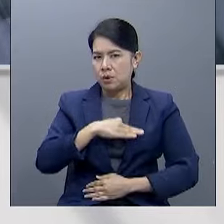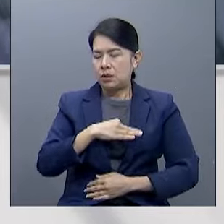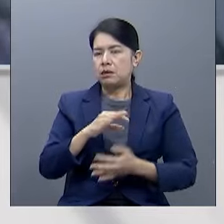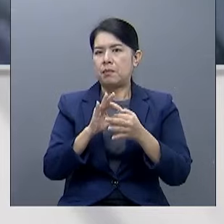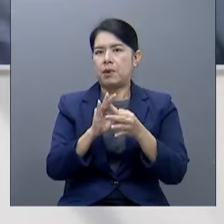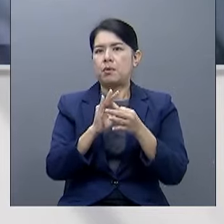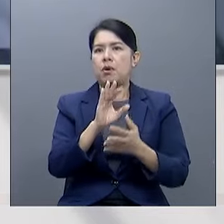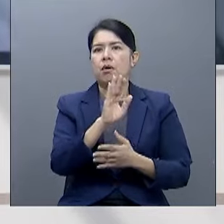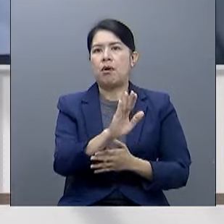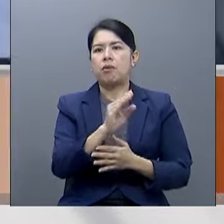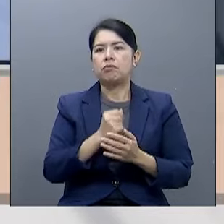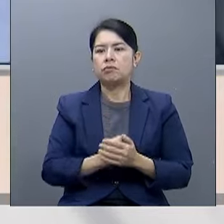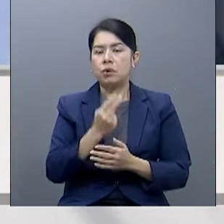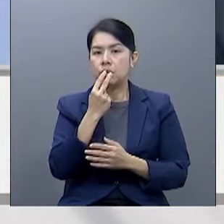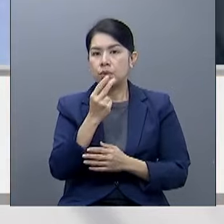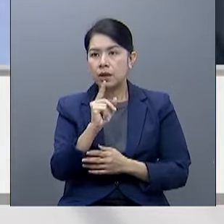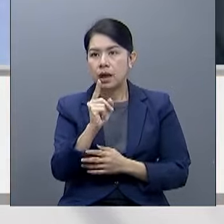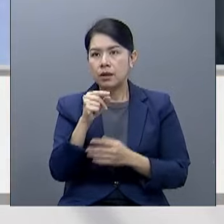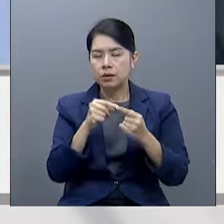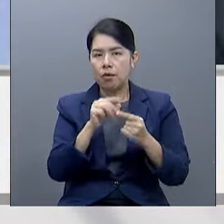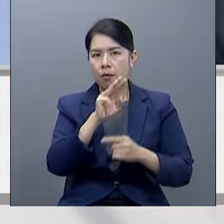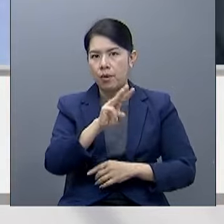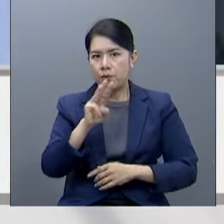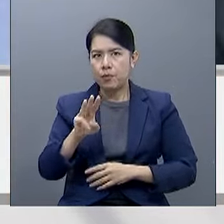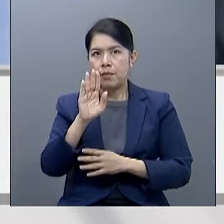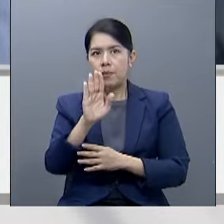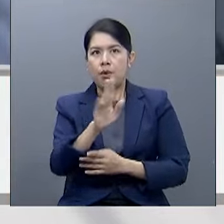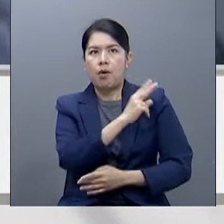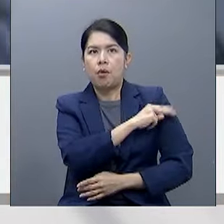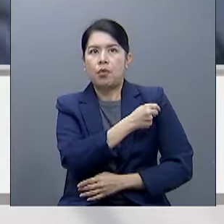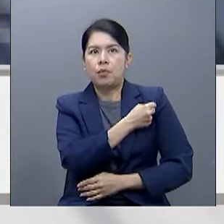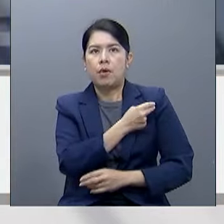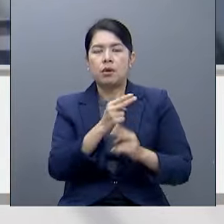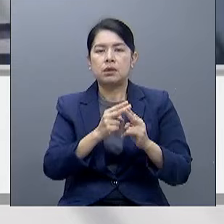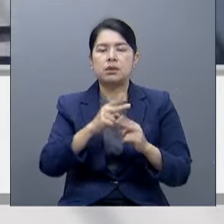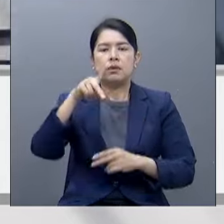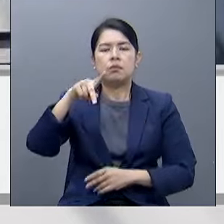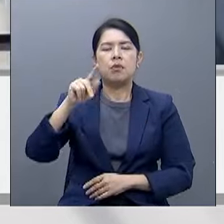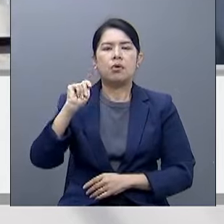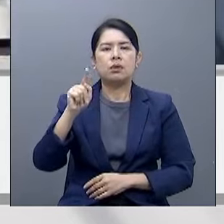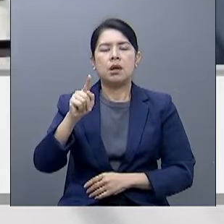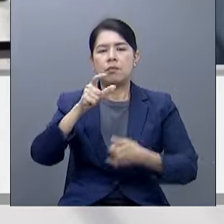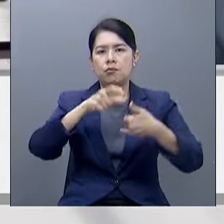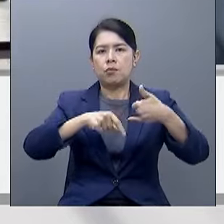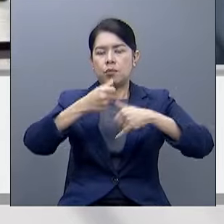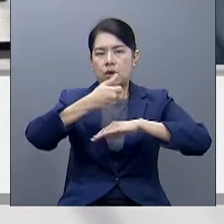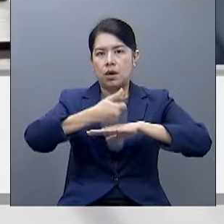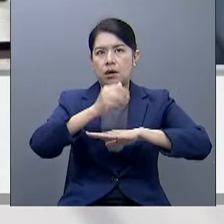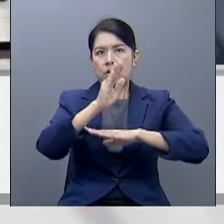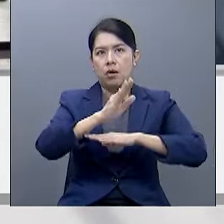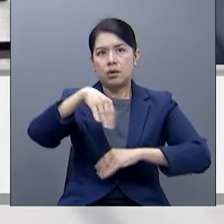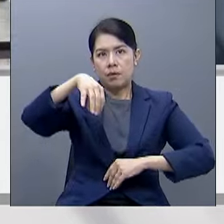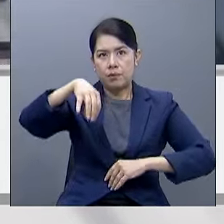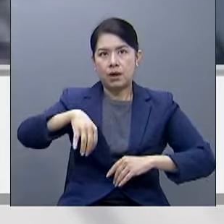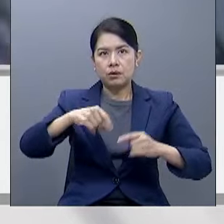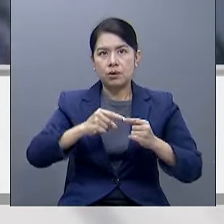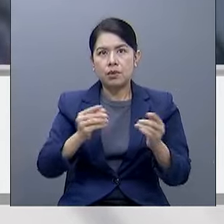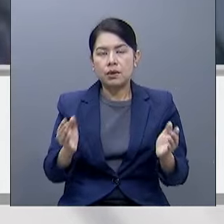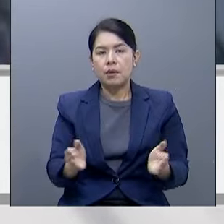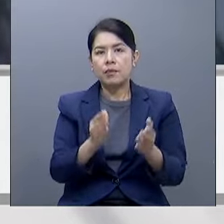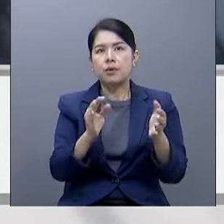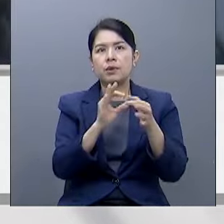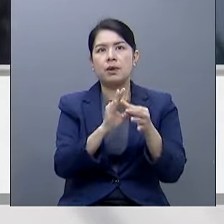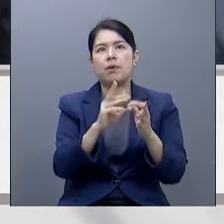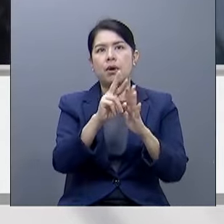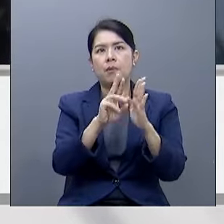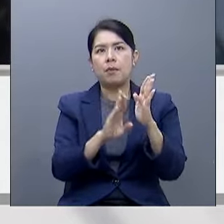ค่ะเห็นได้จากเพจของนายแพทย์พงเทพวงวัชรไพบูลย์ผู้อำนวยการอาวุโสสำนักสนับสนุนการพัฒนาระบบสุขภาพ